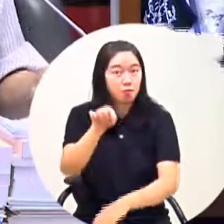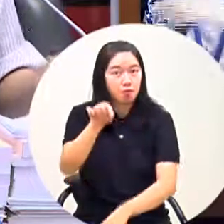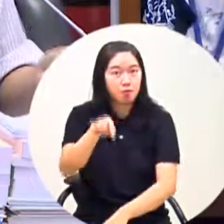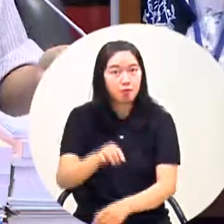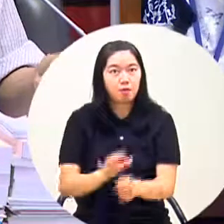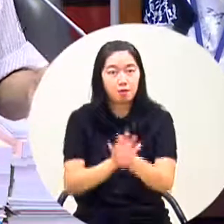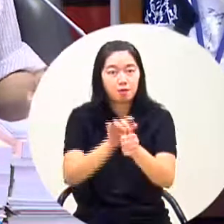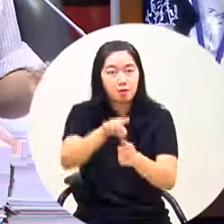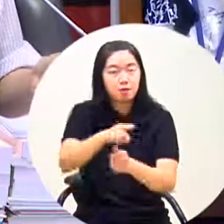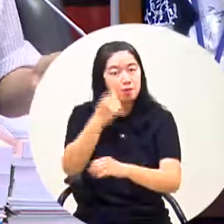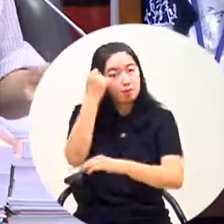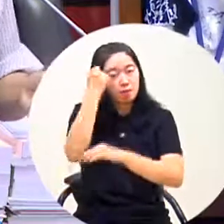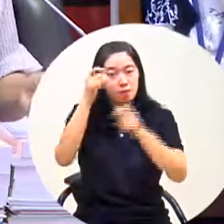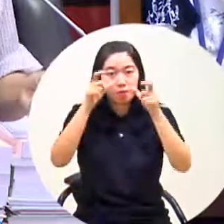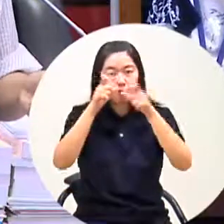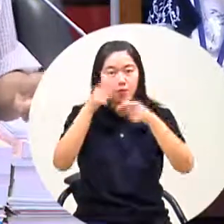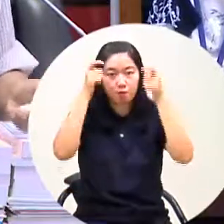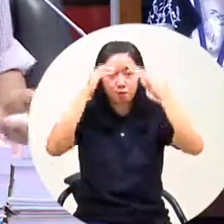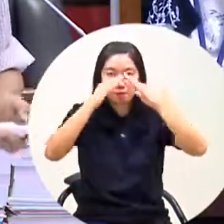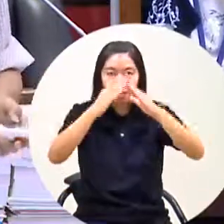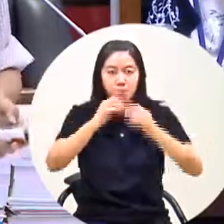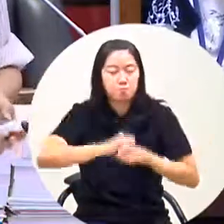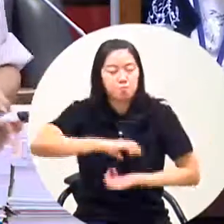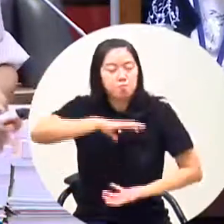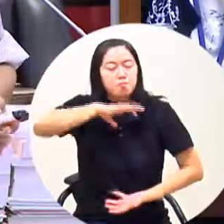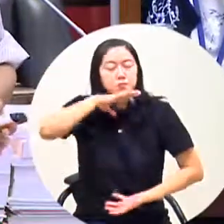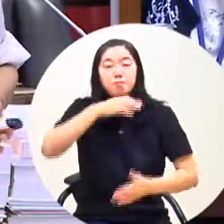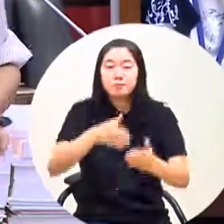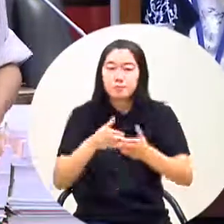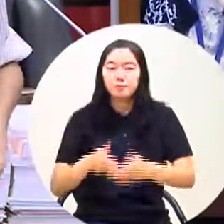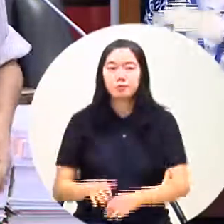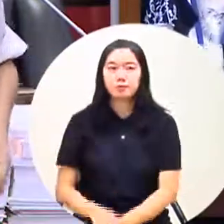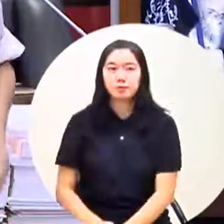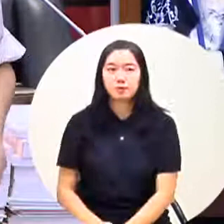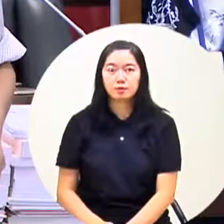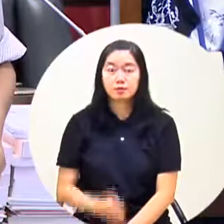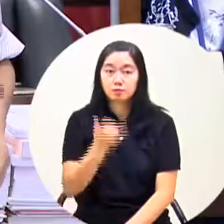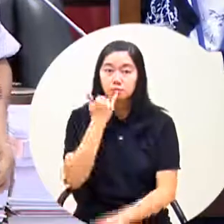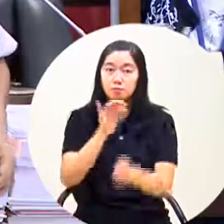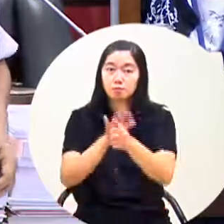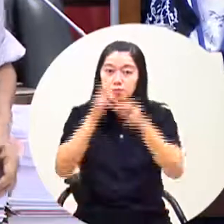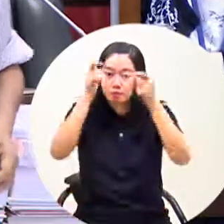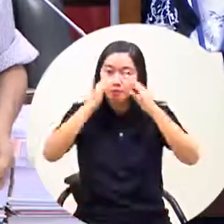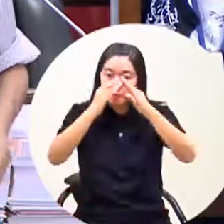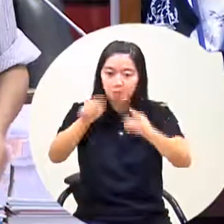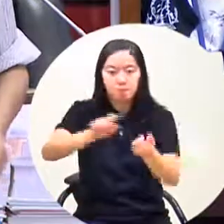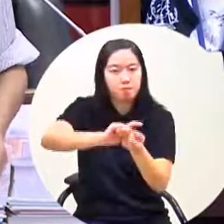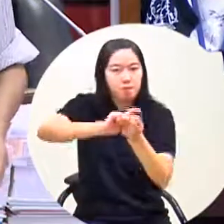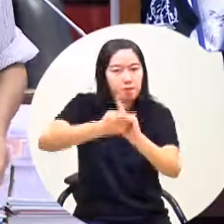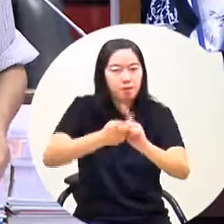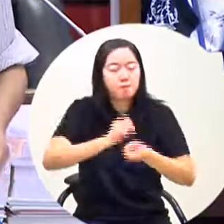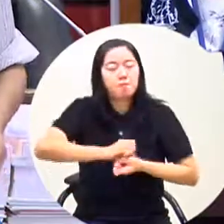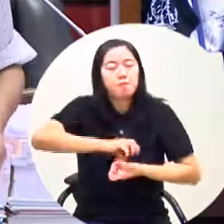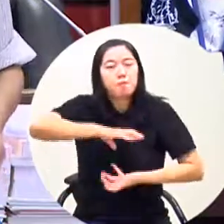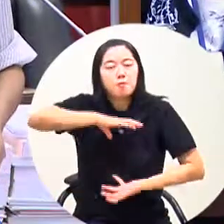住在高雄市长寿的一个部分呢？啊，如何让我们高雄市成为一个长寿市，